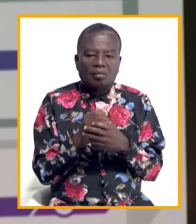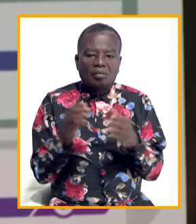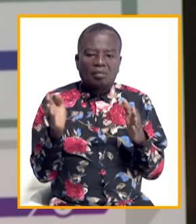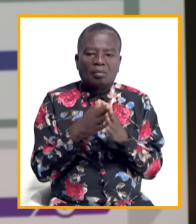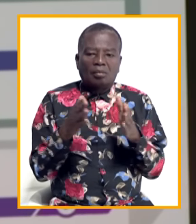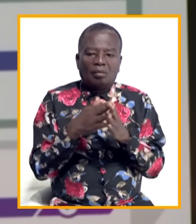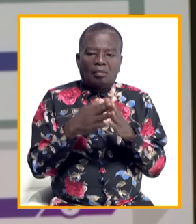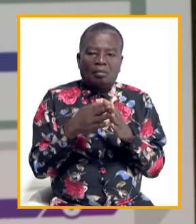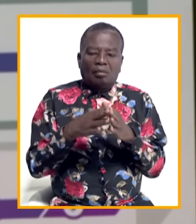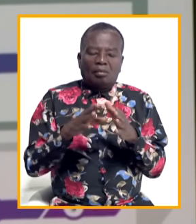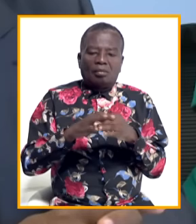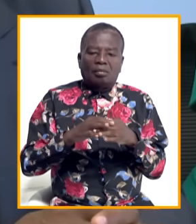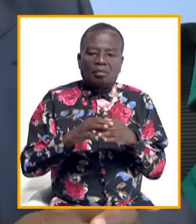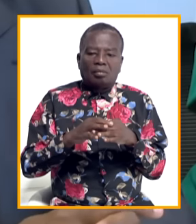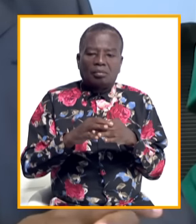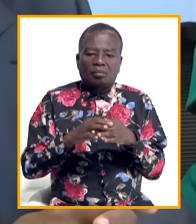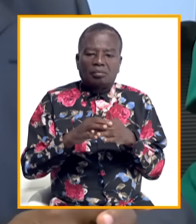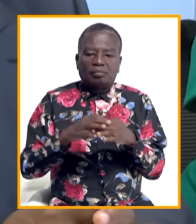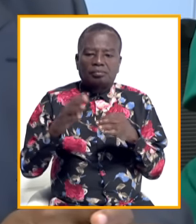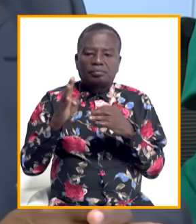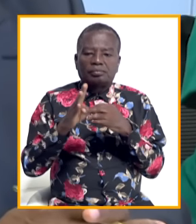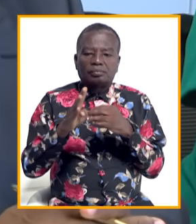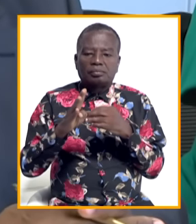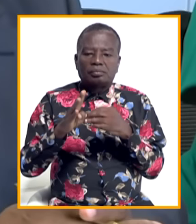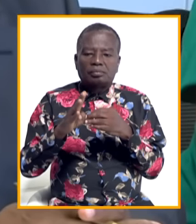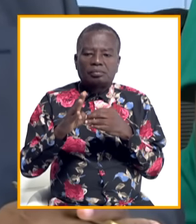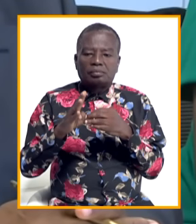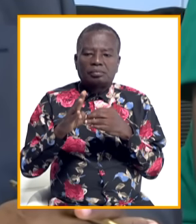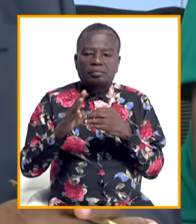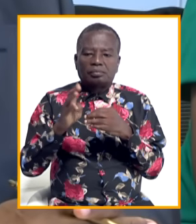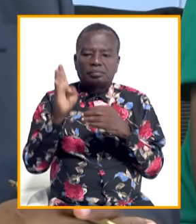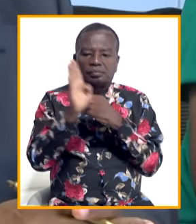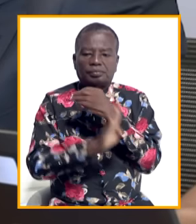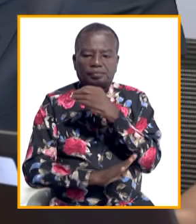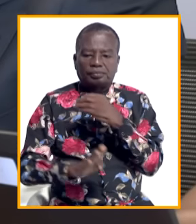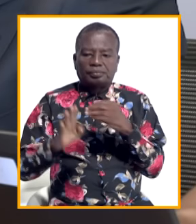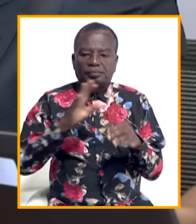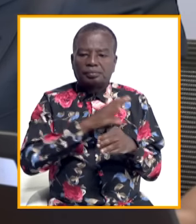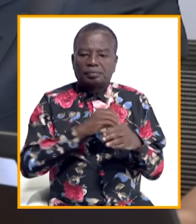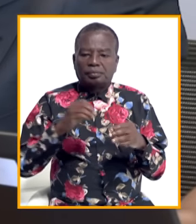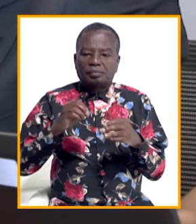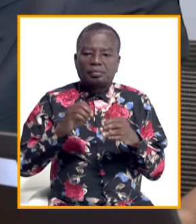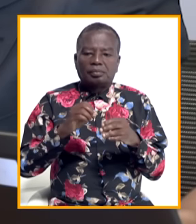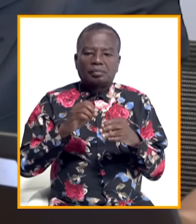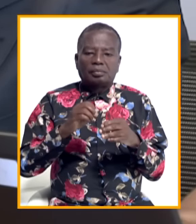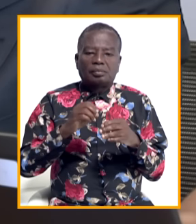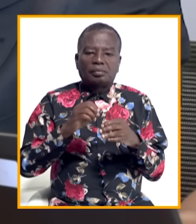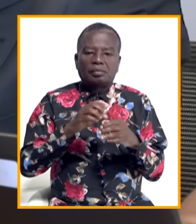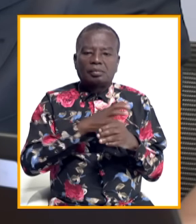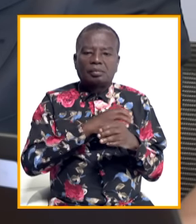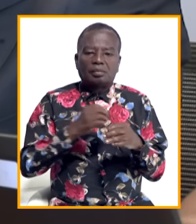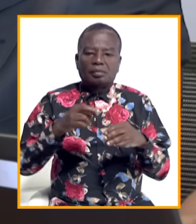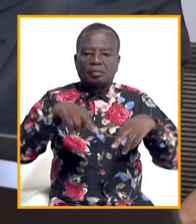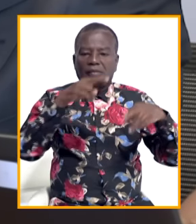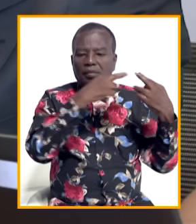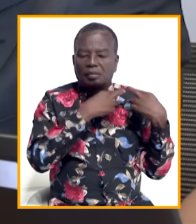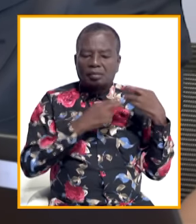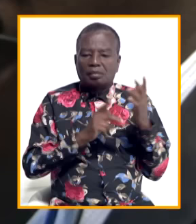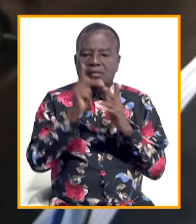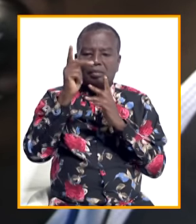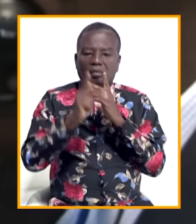Réunion du printemps de la Banque mondiale, séance de travail entre le ministre de l'Emploi et de la Protection sociale. Maître Adama Camara est la responsable du